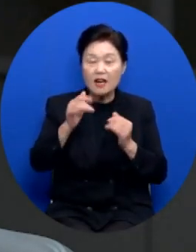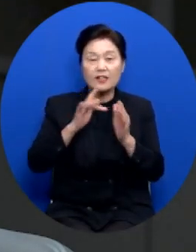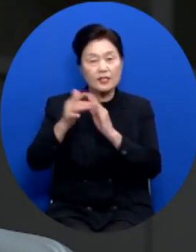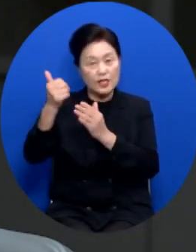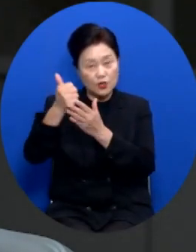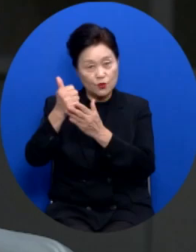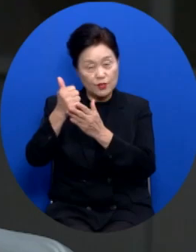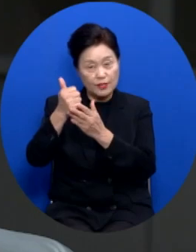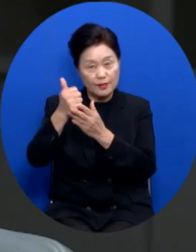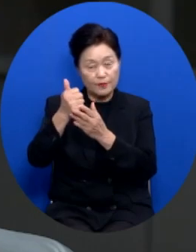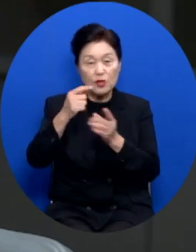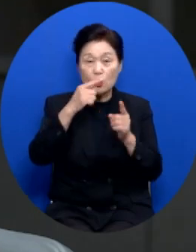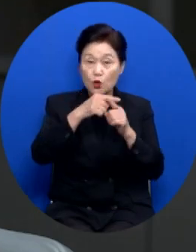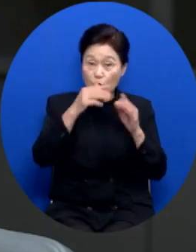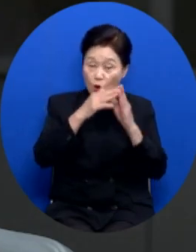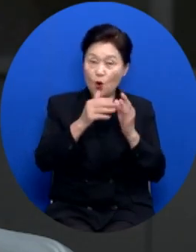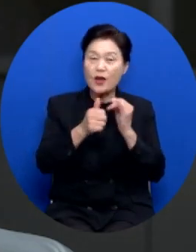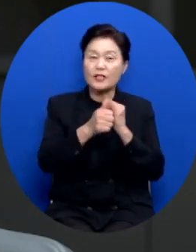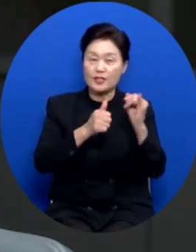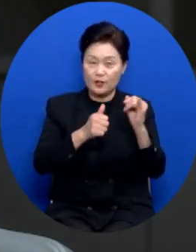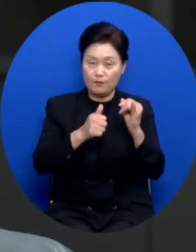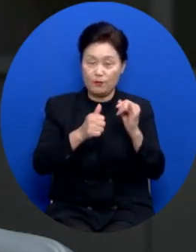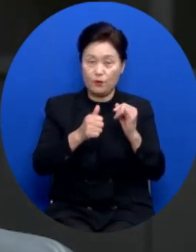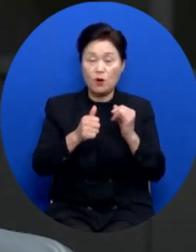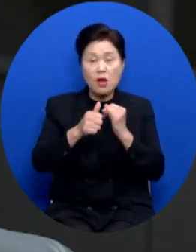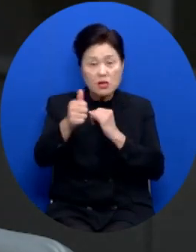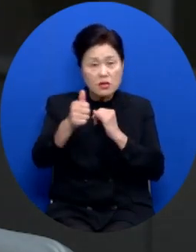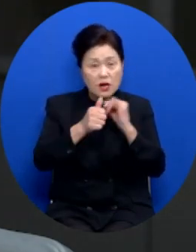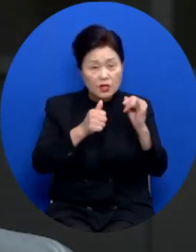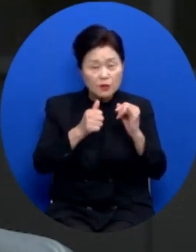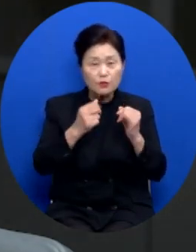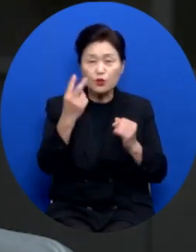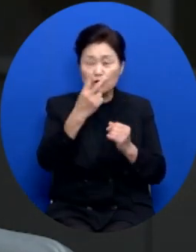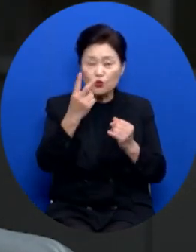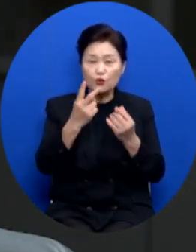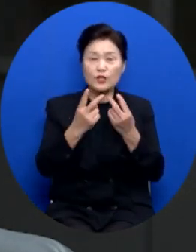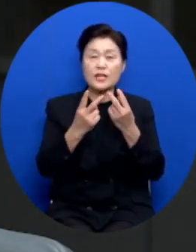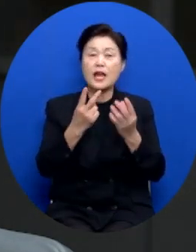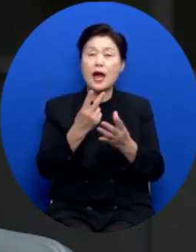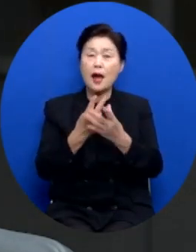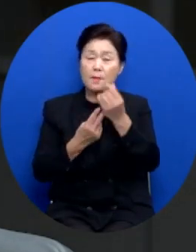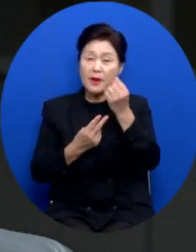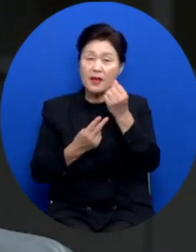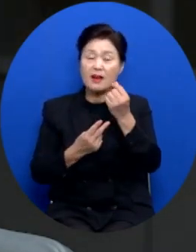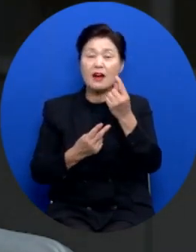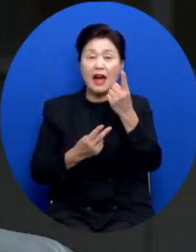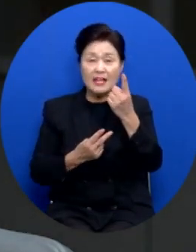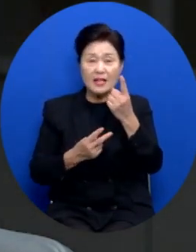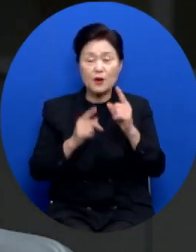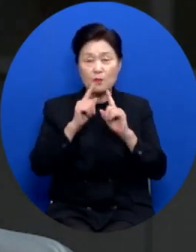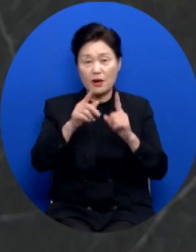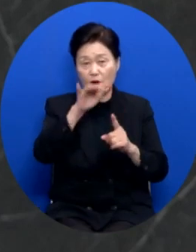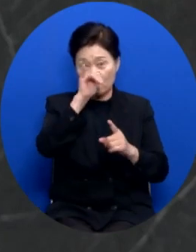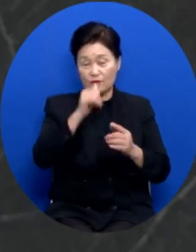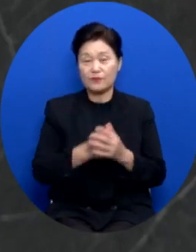신부입니다 그런데 신랑과 신부를 에서는이여 하다고 말고